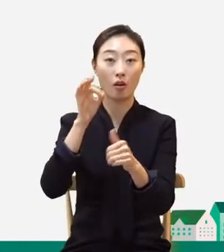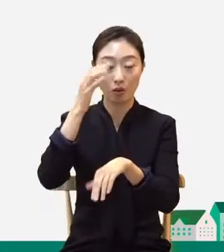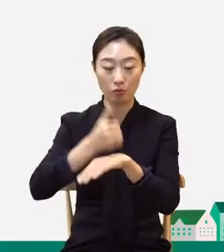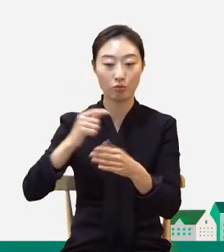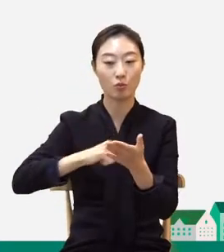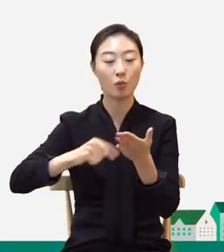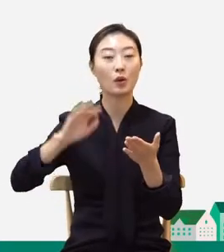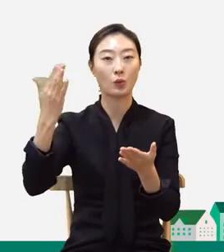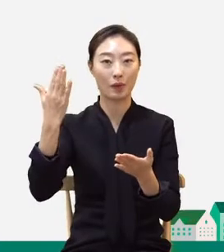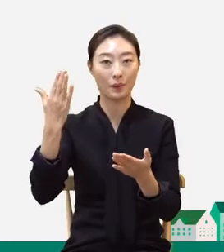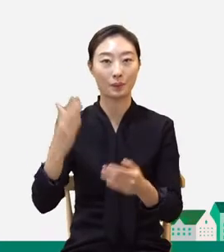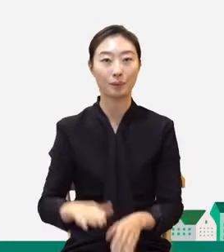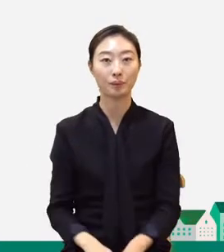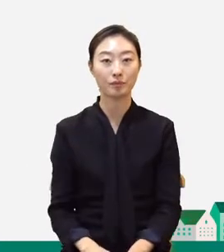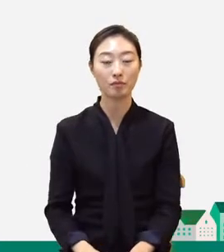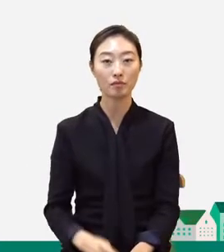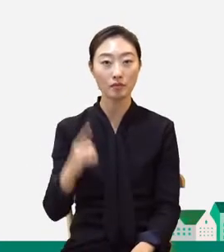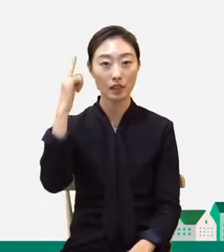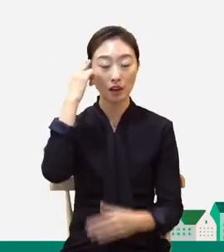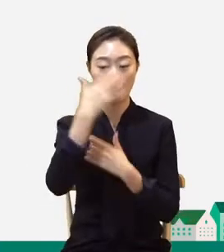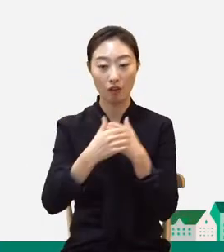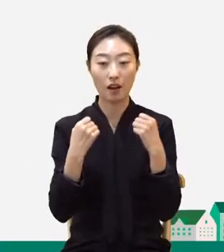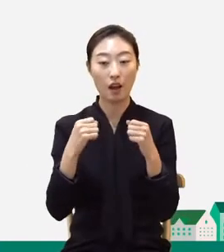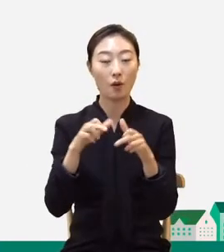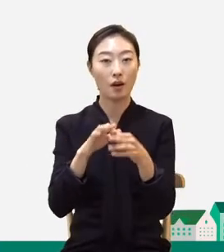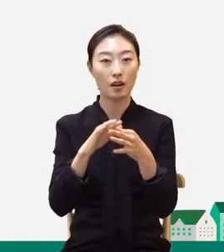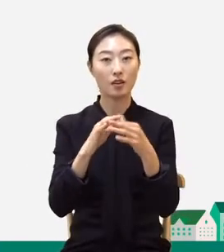총 6분의 입주자분들이 참여를 해주셨습니다.